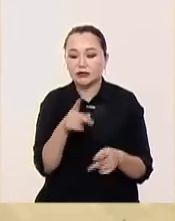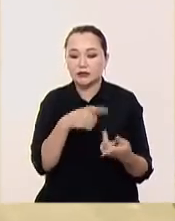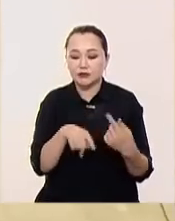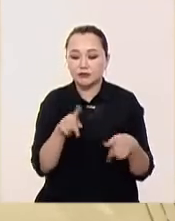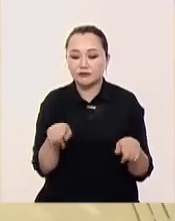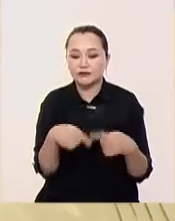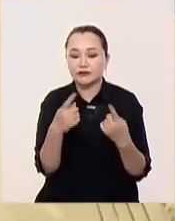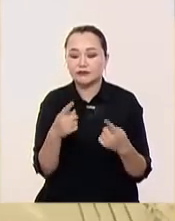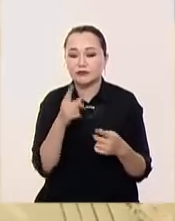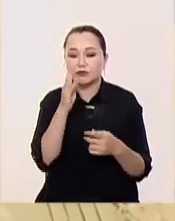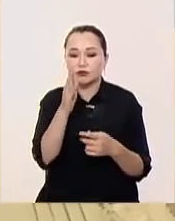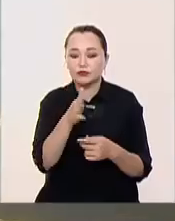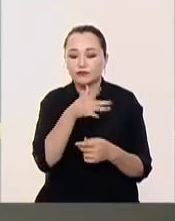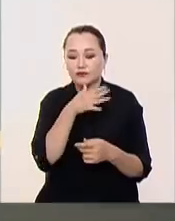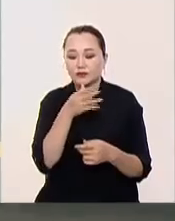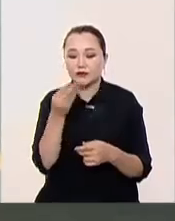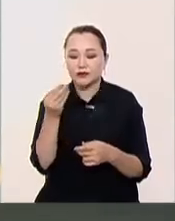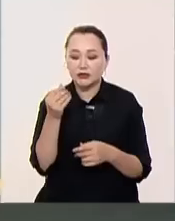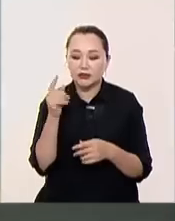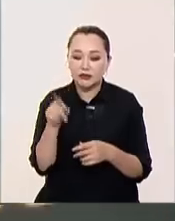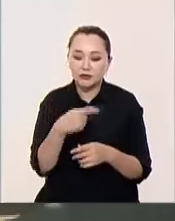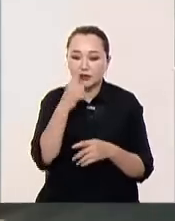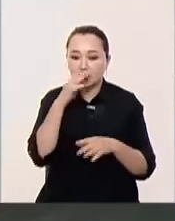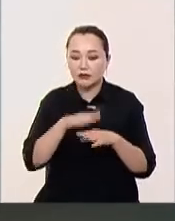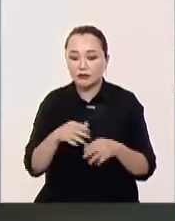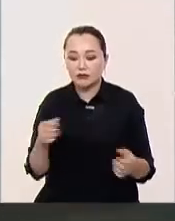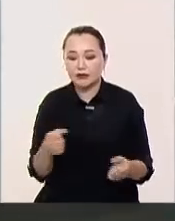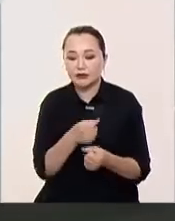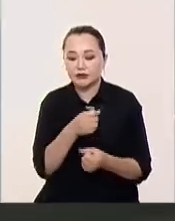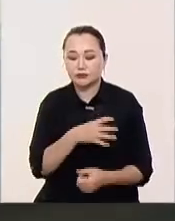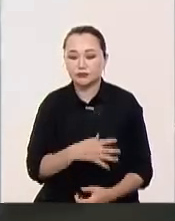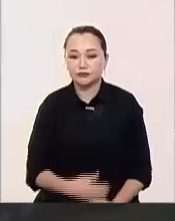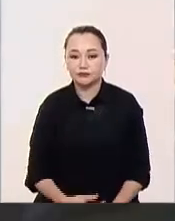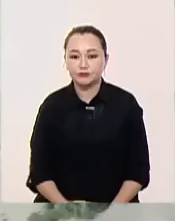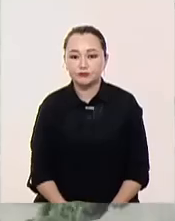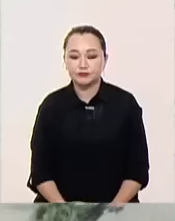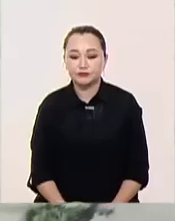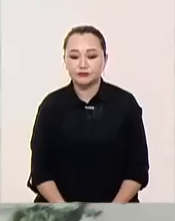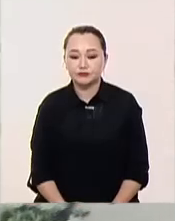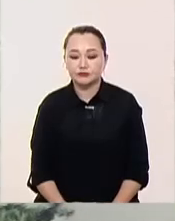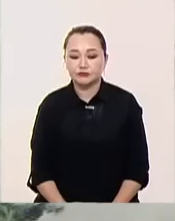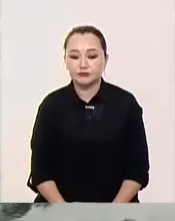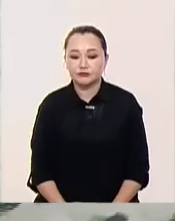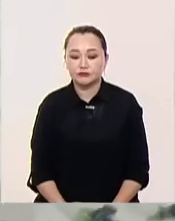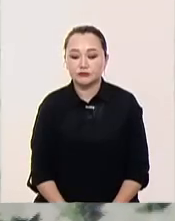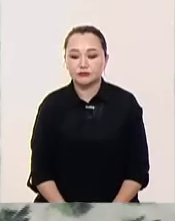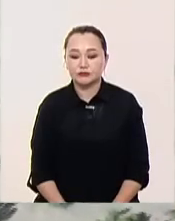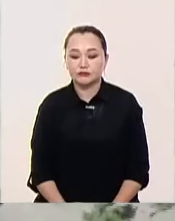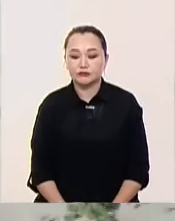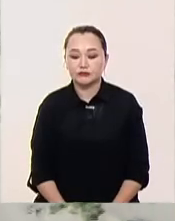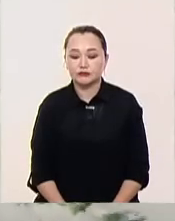үшін алдағы жылдарға сұратылған қаражат әкімдік тарапынан қолдау тауыпты. Зұлқарна Ермұратұлы, Махаббат Нұржанқызы, Фархат